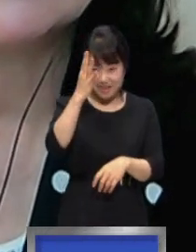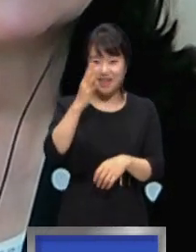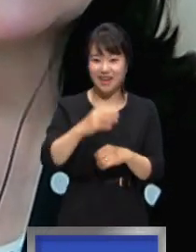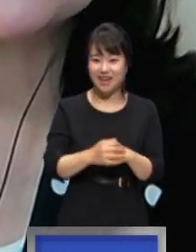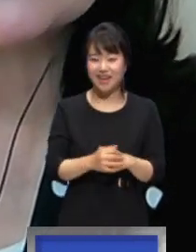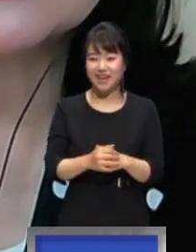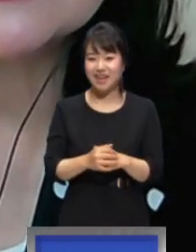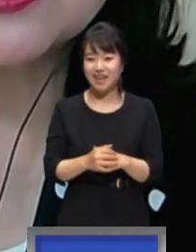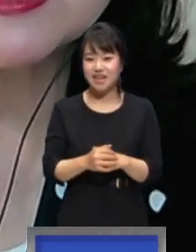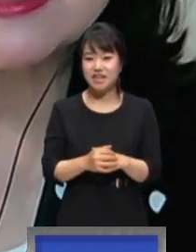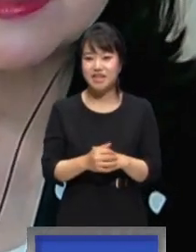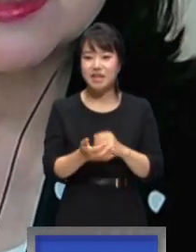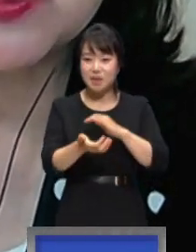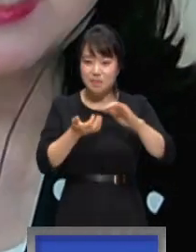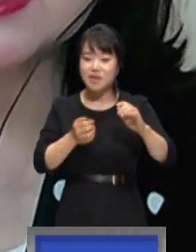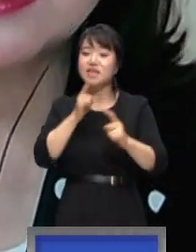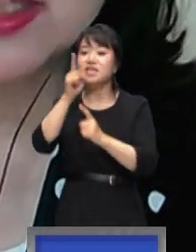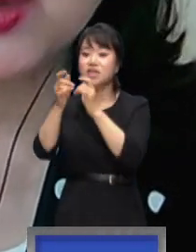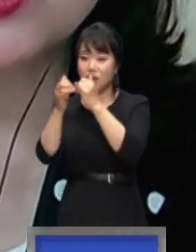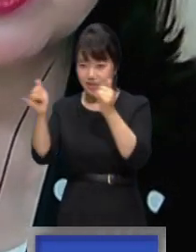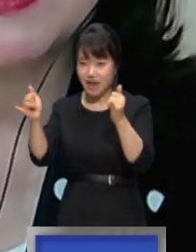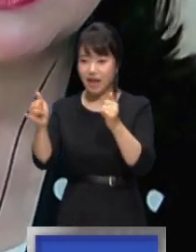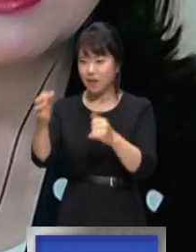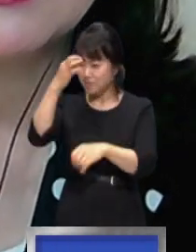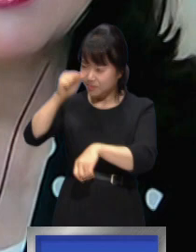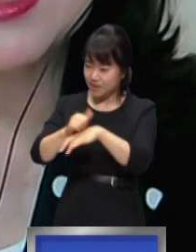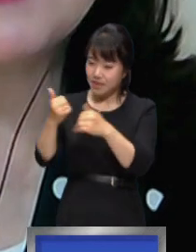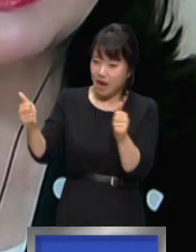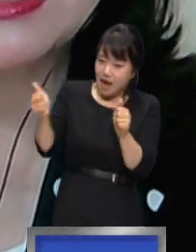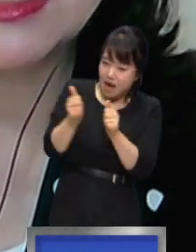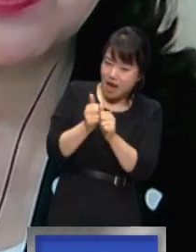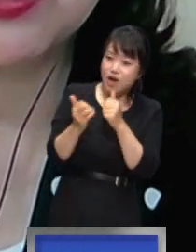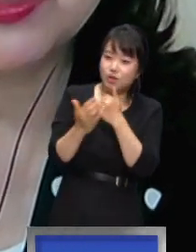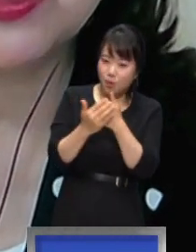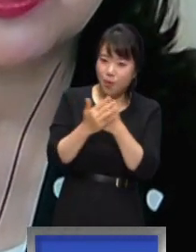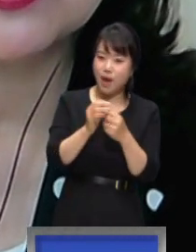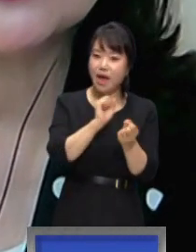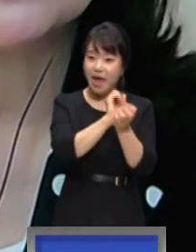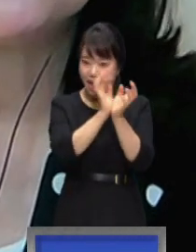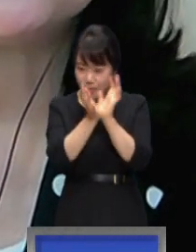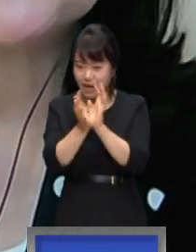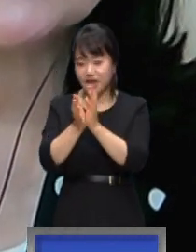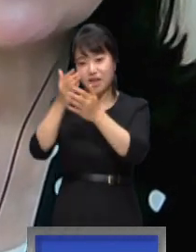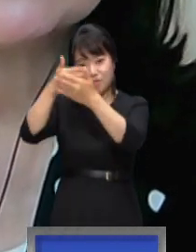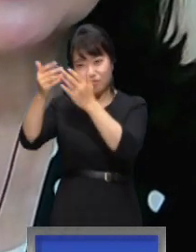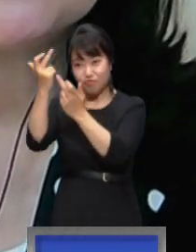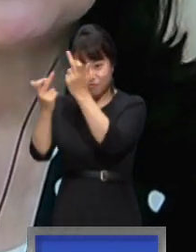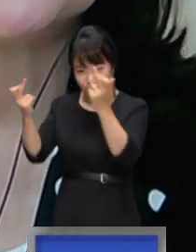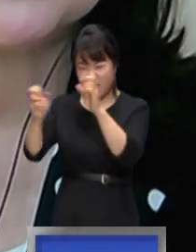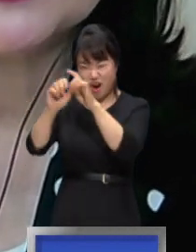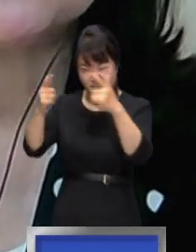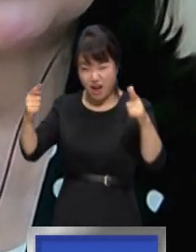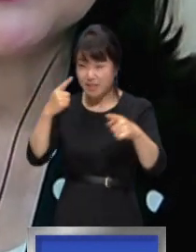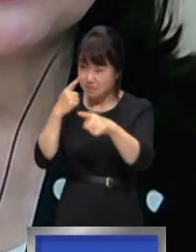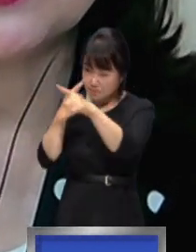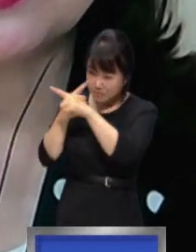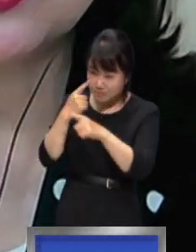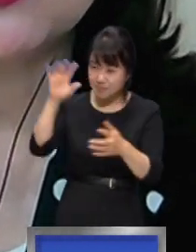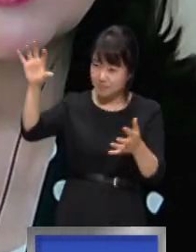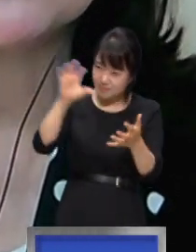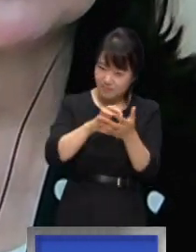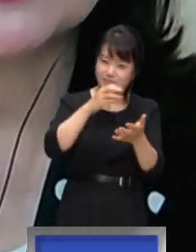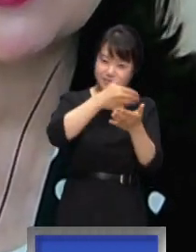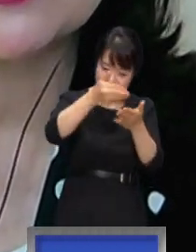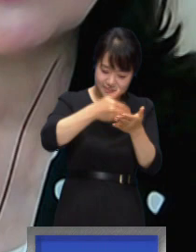아트인아트는 사전 신청자들이 화가들의 도움을 받아 해바라기, 풍경 등 주변에서 흔히 볼 수 있는